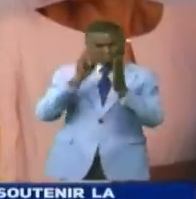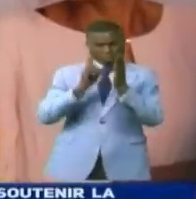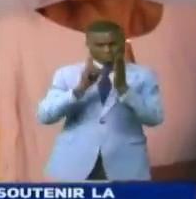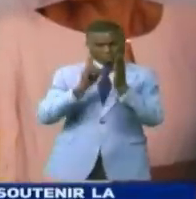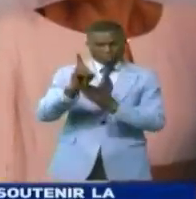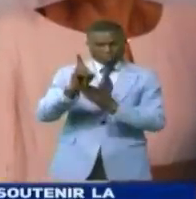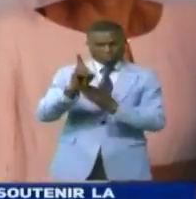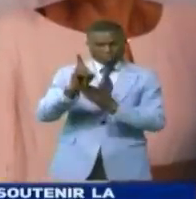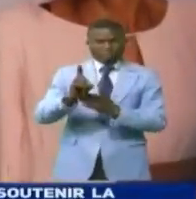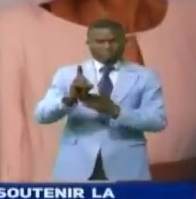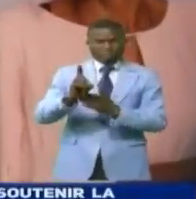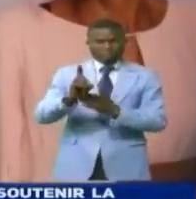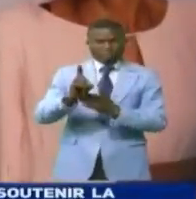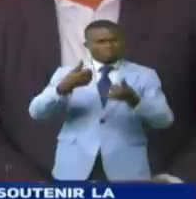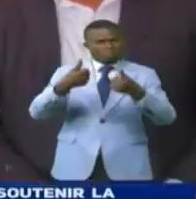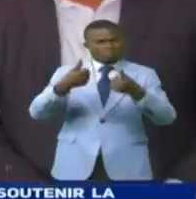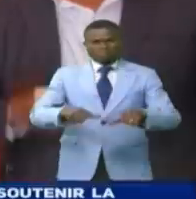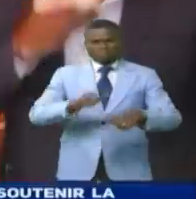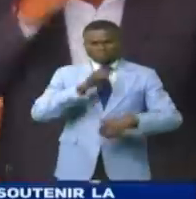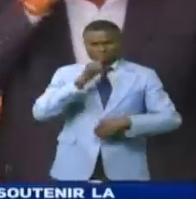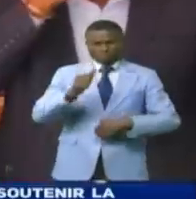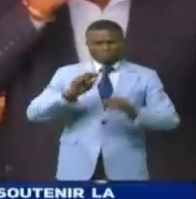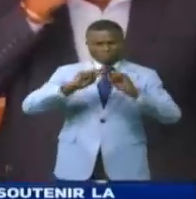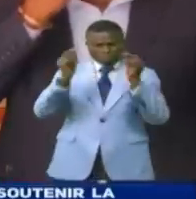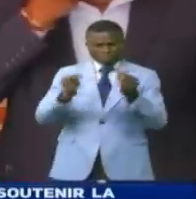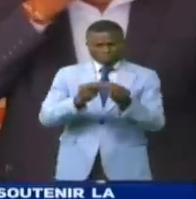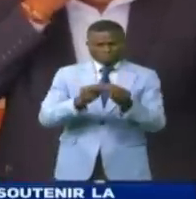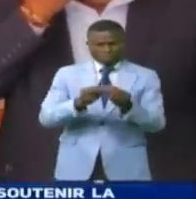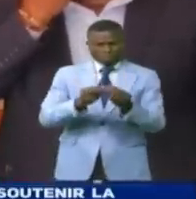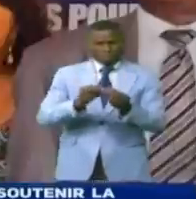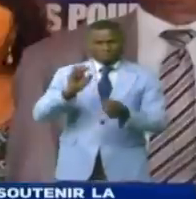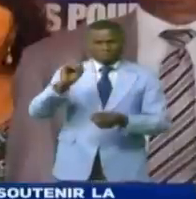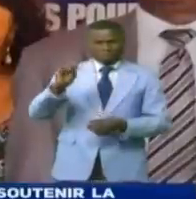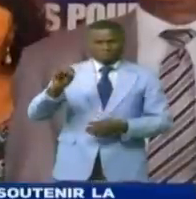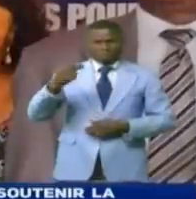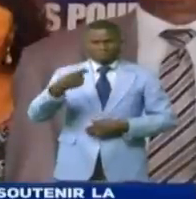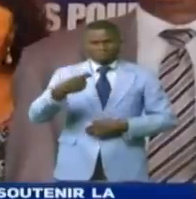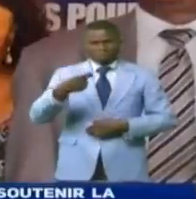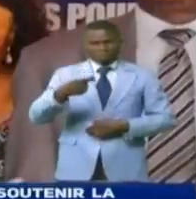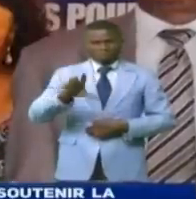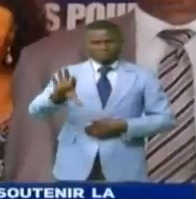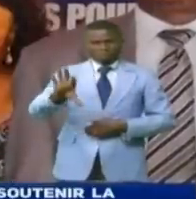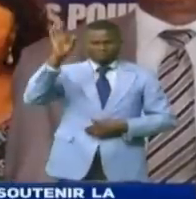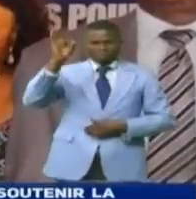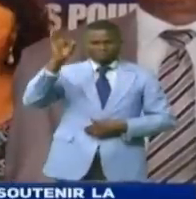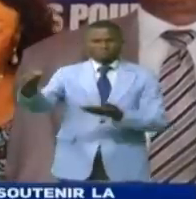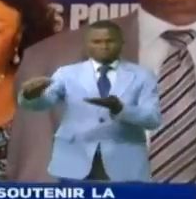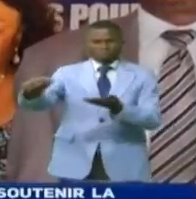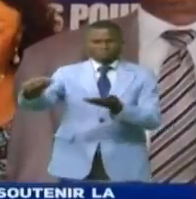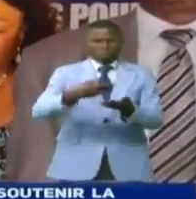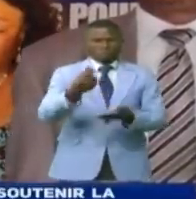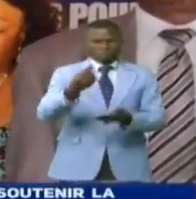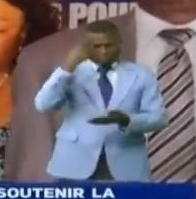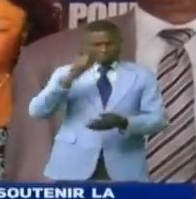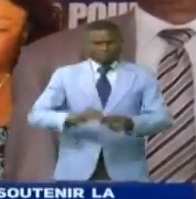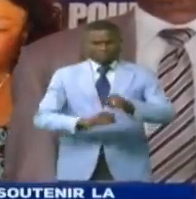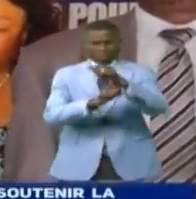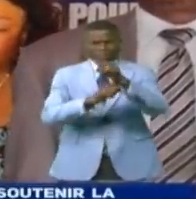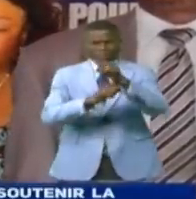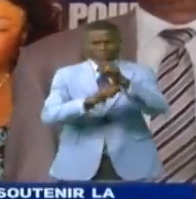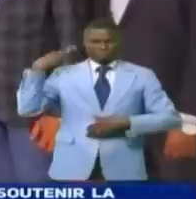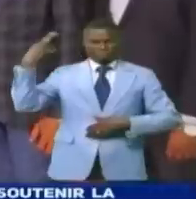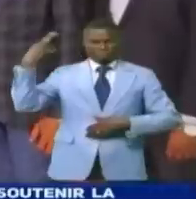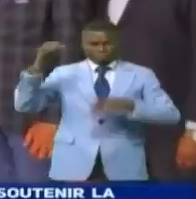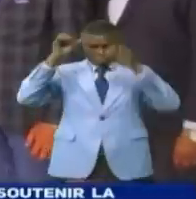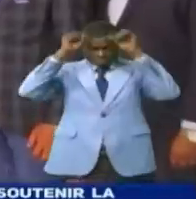n'est pas en reste. Cette organisation non gouvernementale opte pour une collecte de fonds pour soutenir la candidature